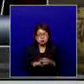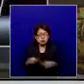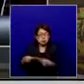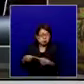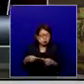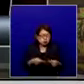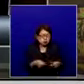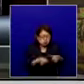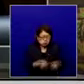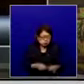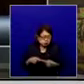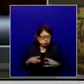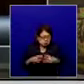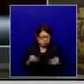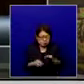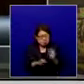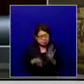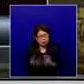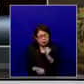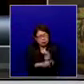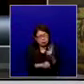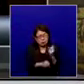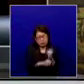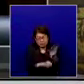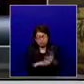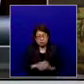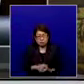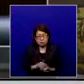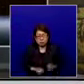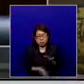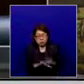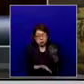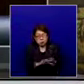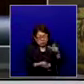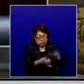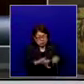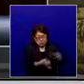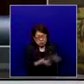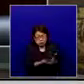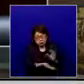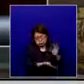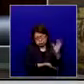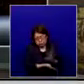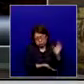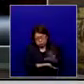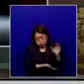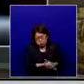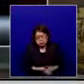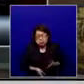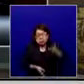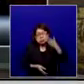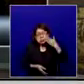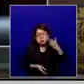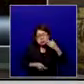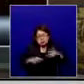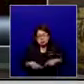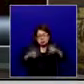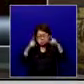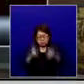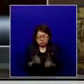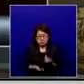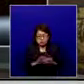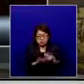ปีและเจ้าสัวเหล่านี้ลงทุนเกินตัวover investment และเศรษฐกิจโลกสุ